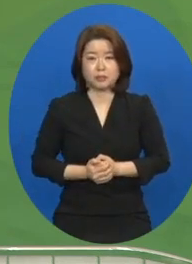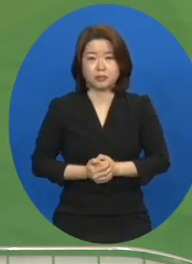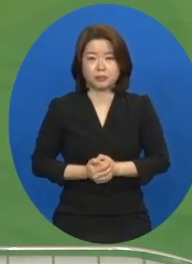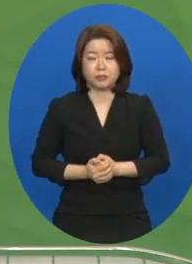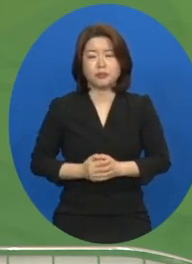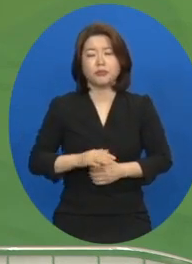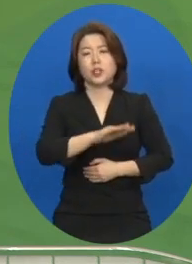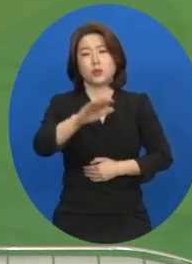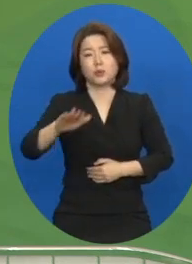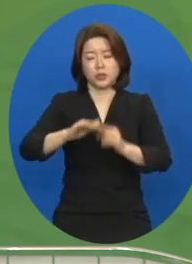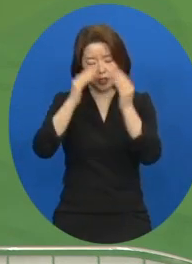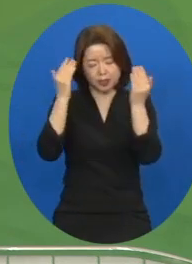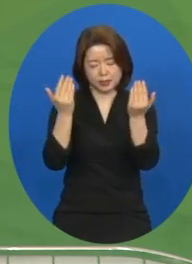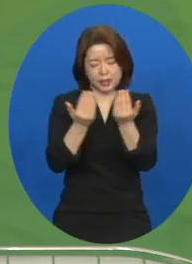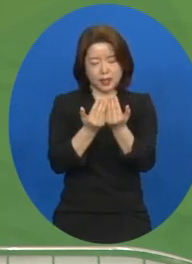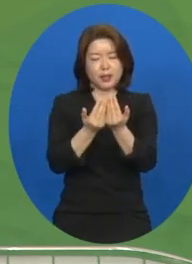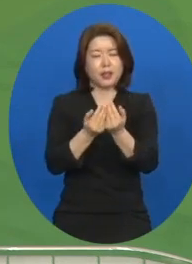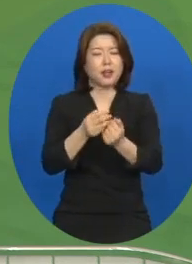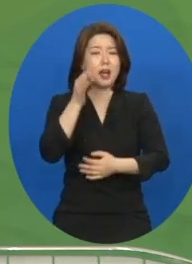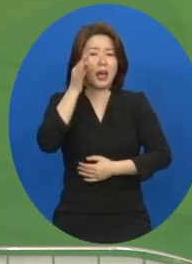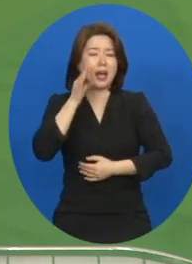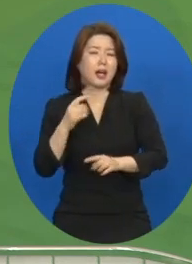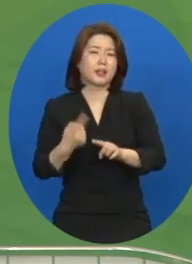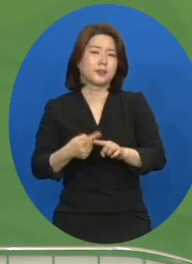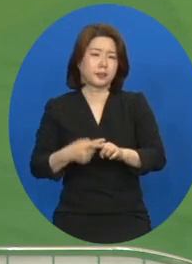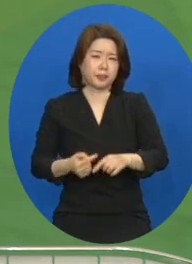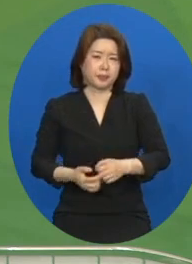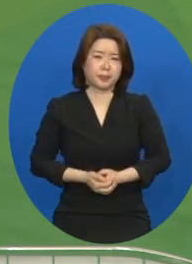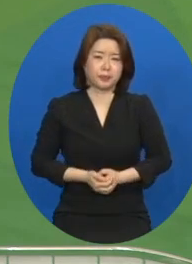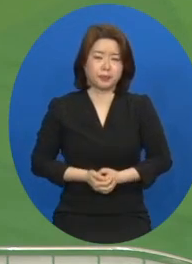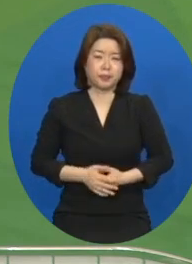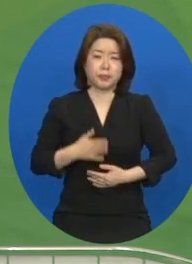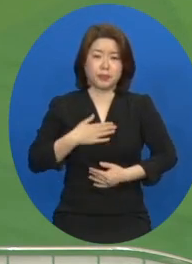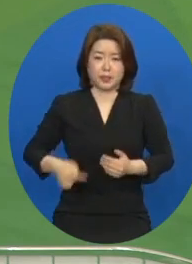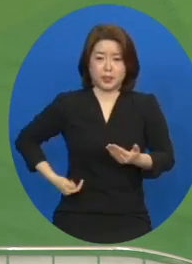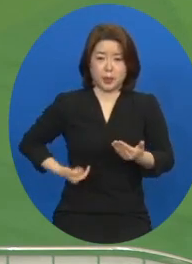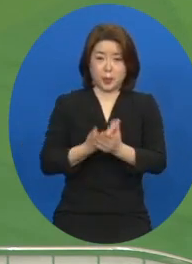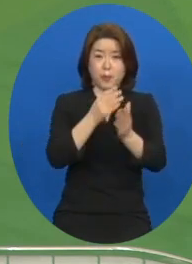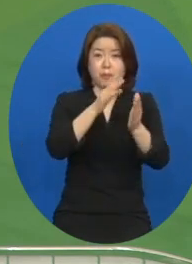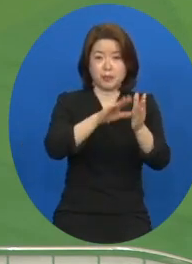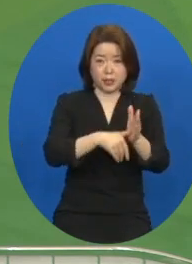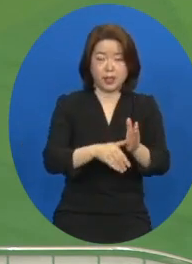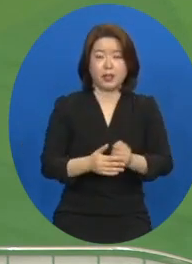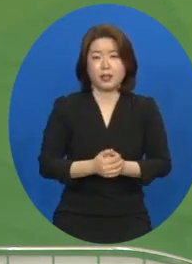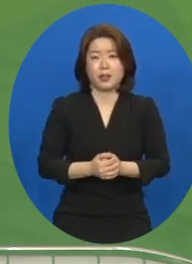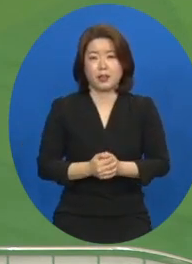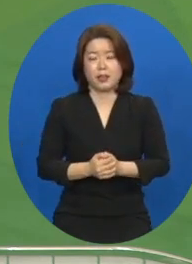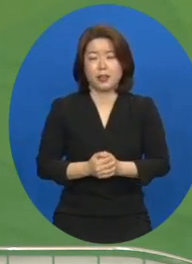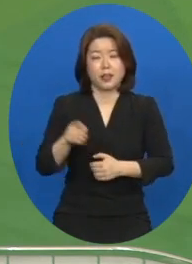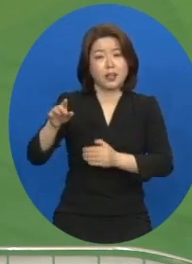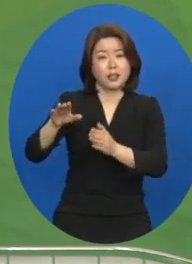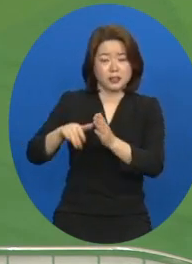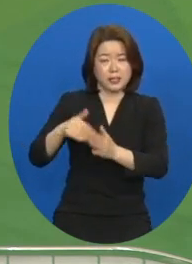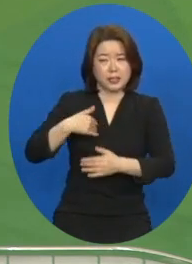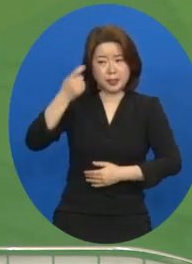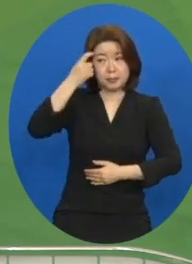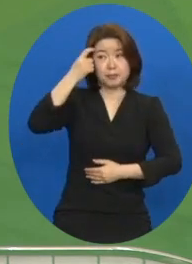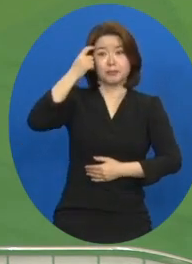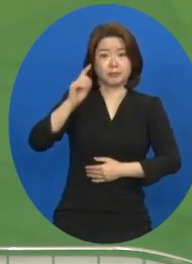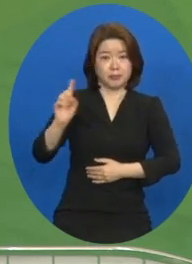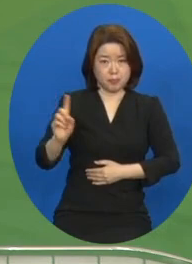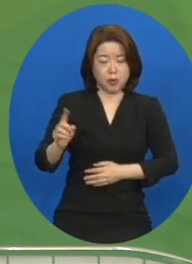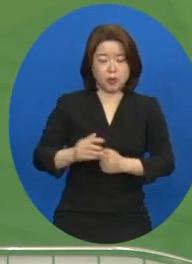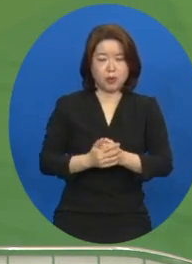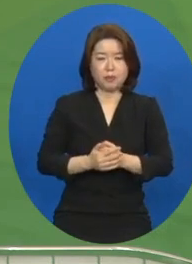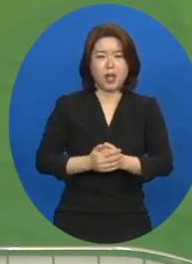우리가 다 아간인 거예요. 제가 회심할 때, 그때 제가 깨달은 것이